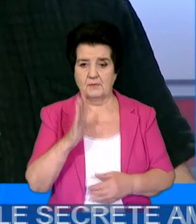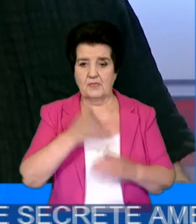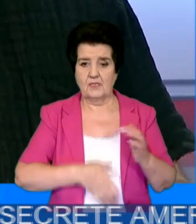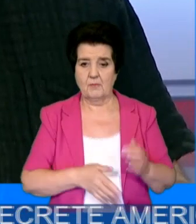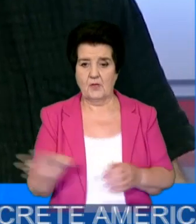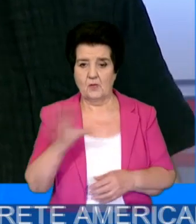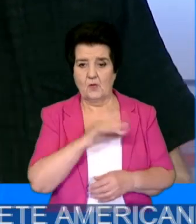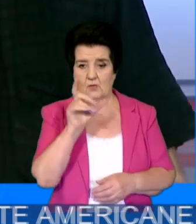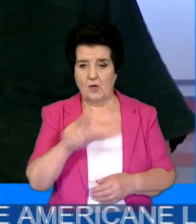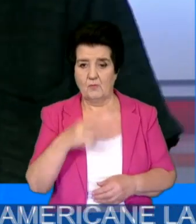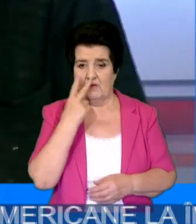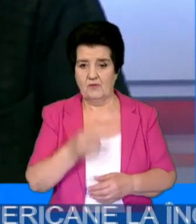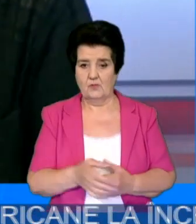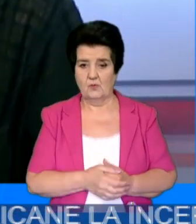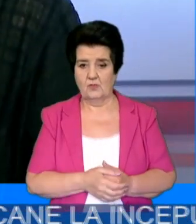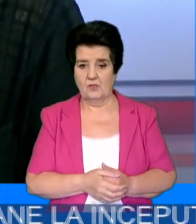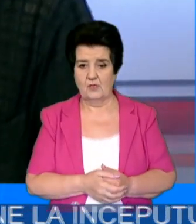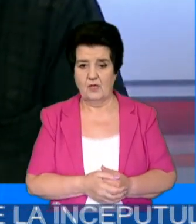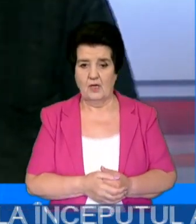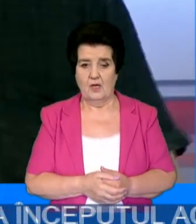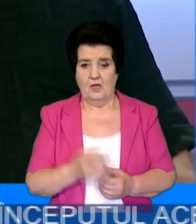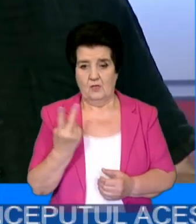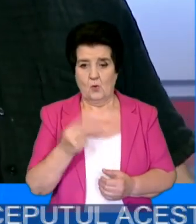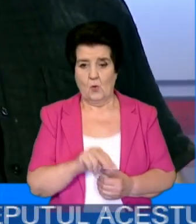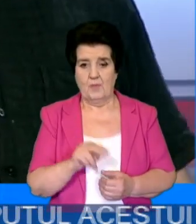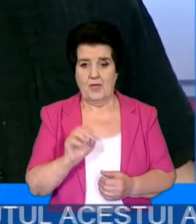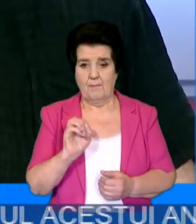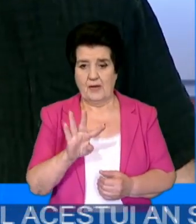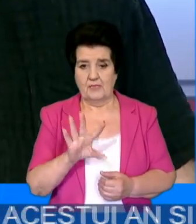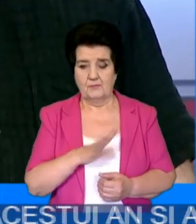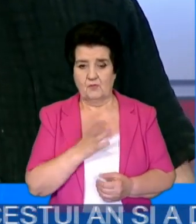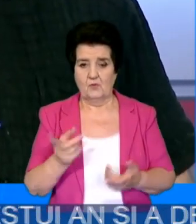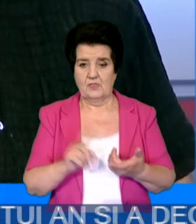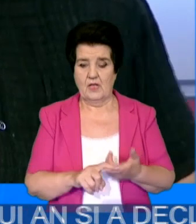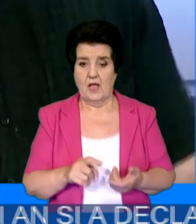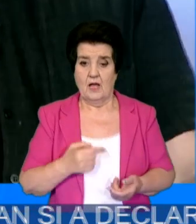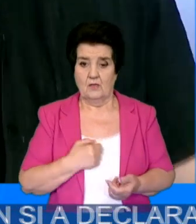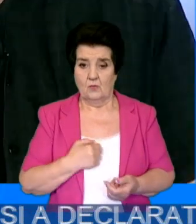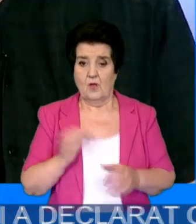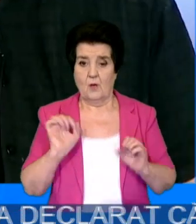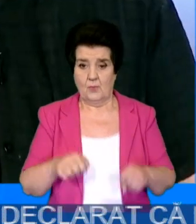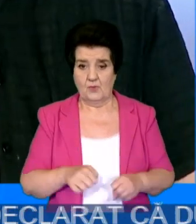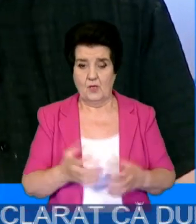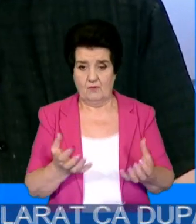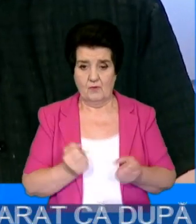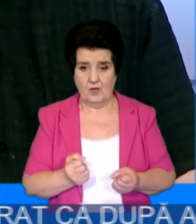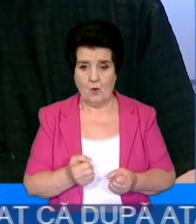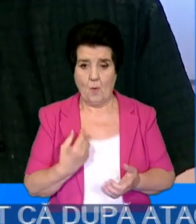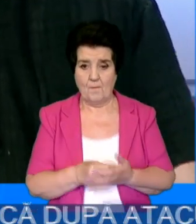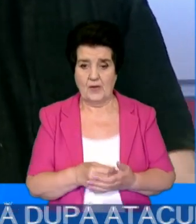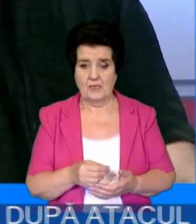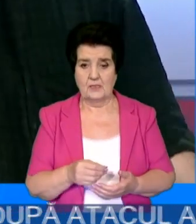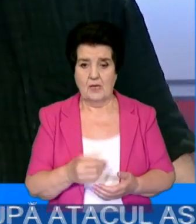Deci, 2014, Crimea pur și simplu a fost anexat. Deci, eu nu exclud că noi am fi putut obține un preț mai bun la